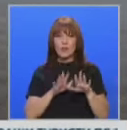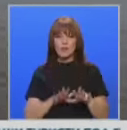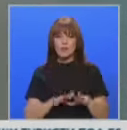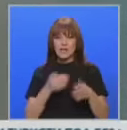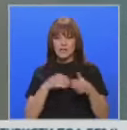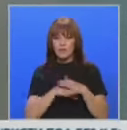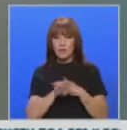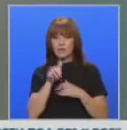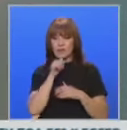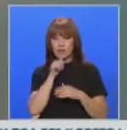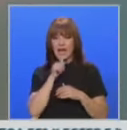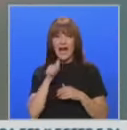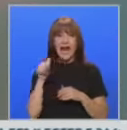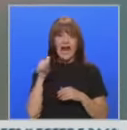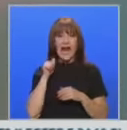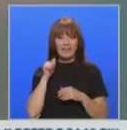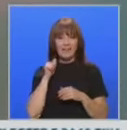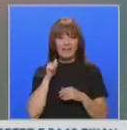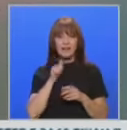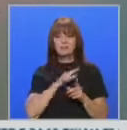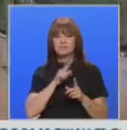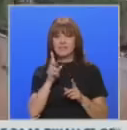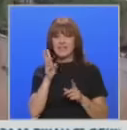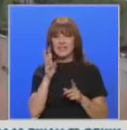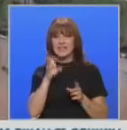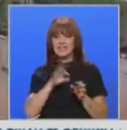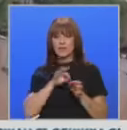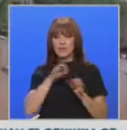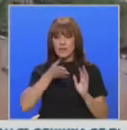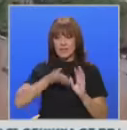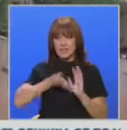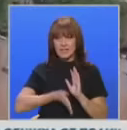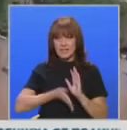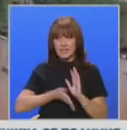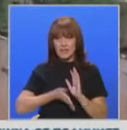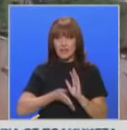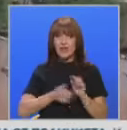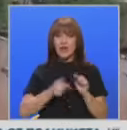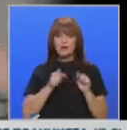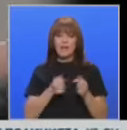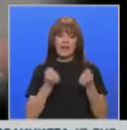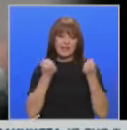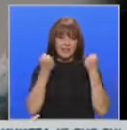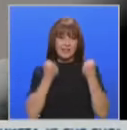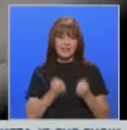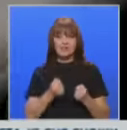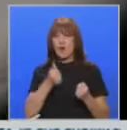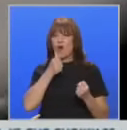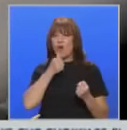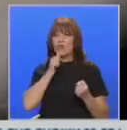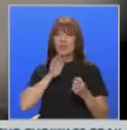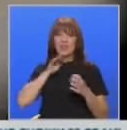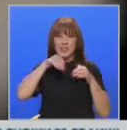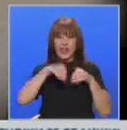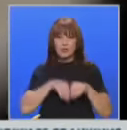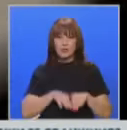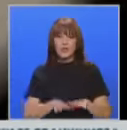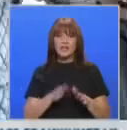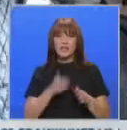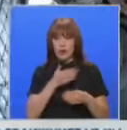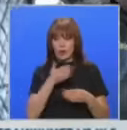столицата Атина до Тесалия на 300 км на север. Според метеоролози, това е най-тежкото наводнение, откакто се правят измервания